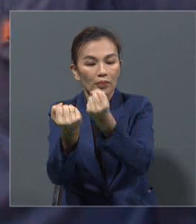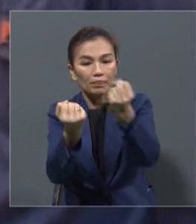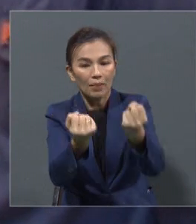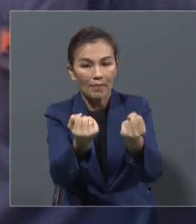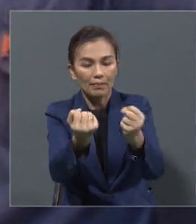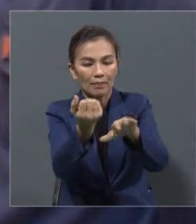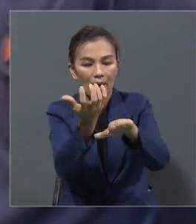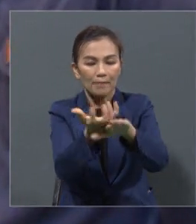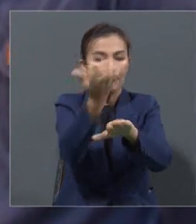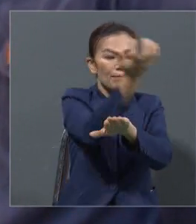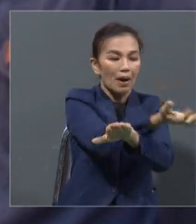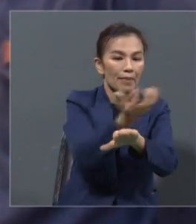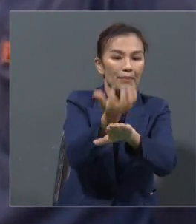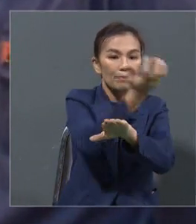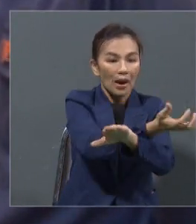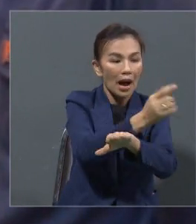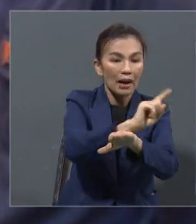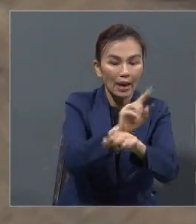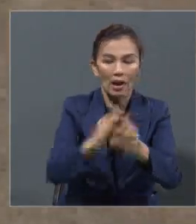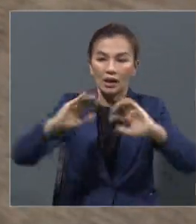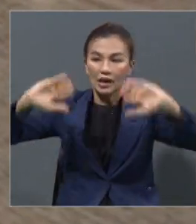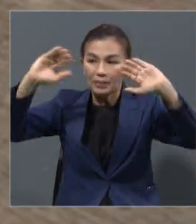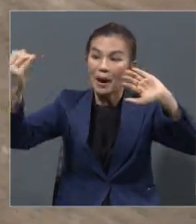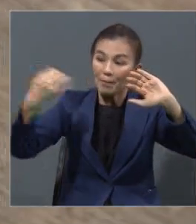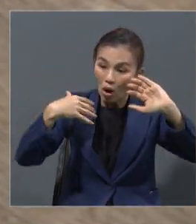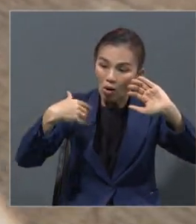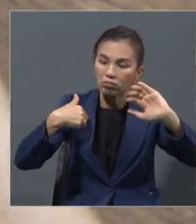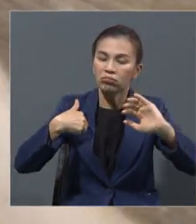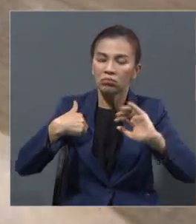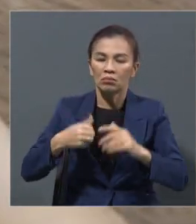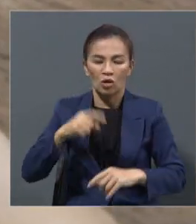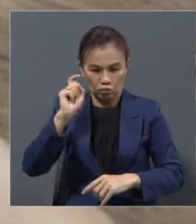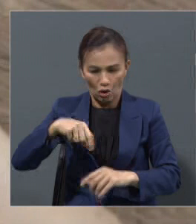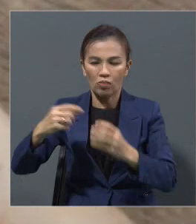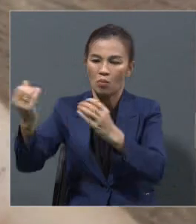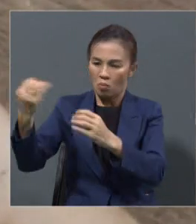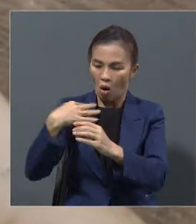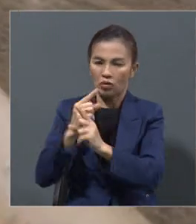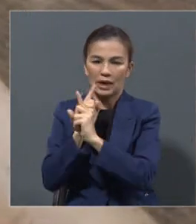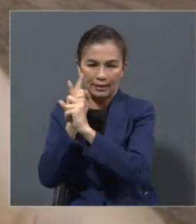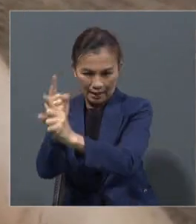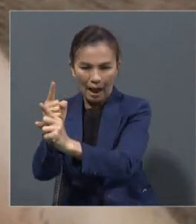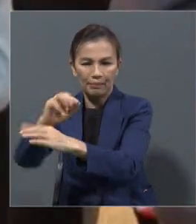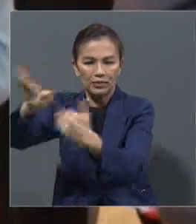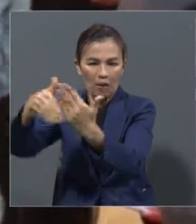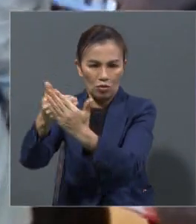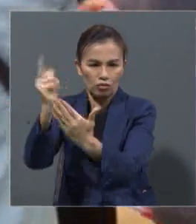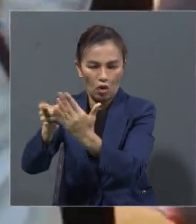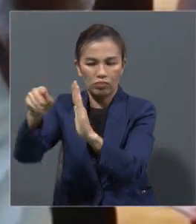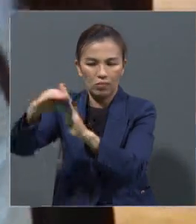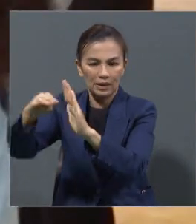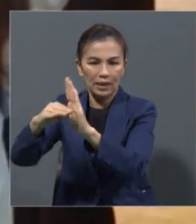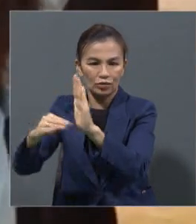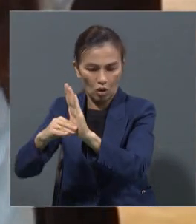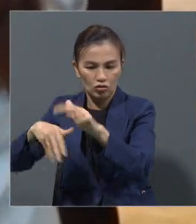หน้านี้แบบนี้ก็อยากจะให้เป็นไปตามที่ตกลงกันทุกอย่างอทางด้านกระทรวงการอุตสาหกรรมครับขออภัยครับทางด้านกระทรวงอุตสาหกรรมก็เห็น